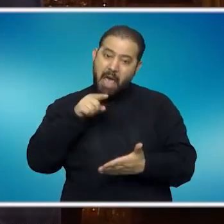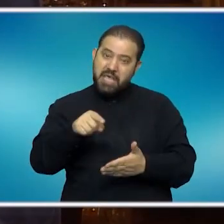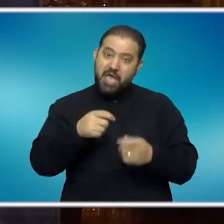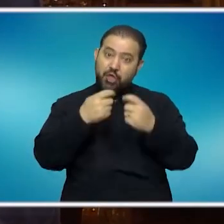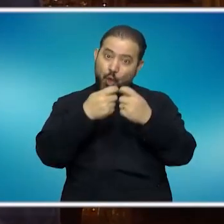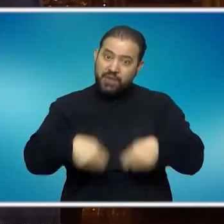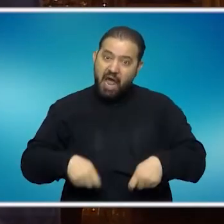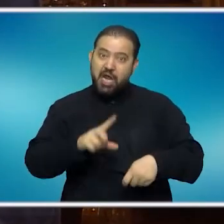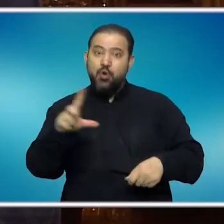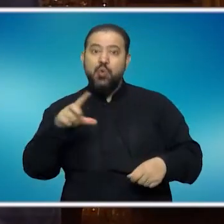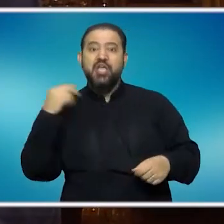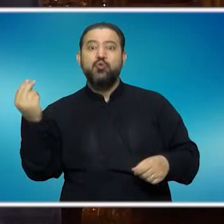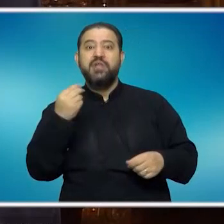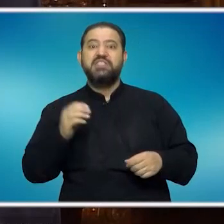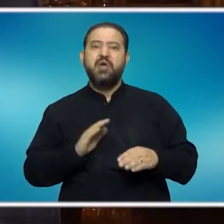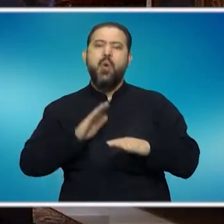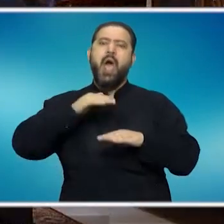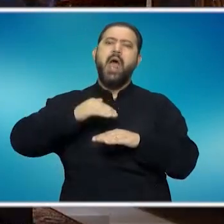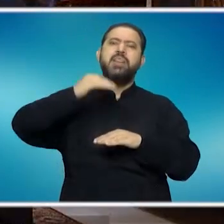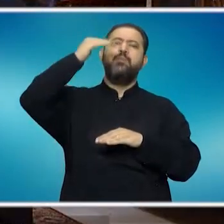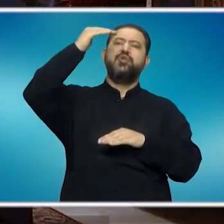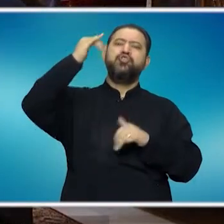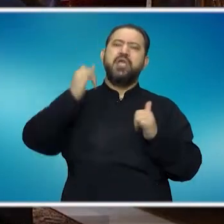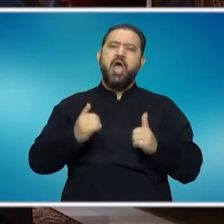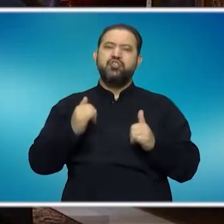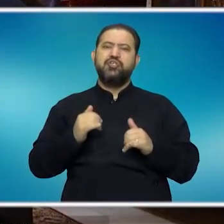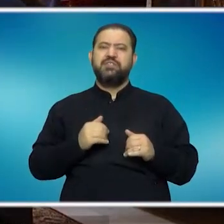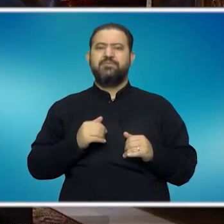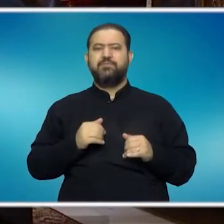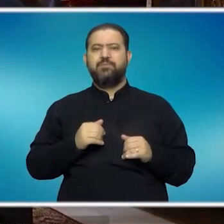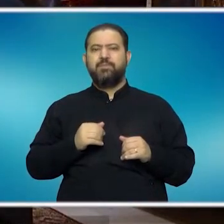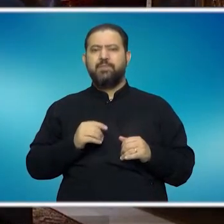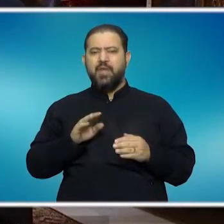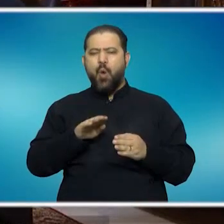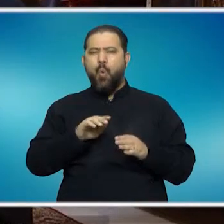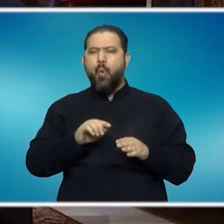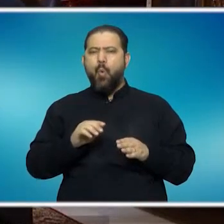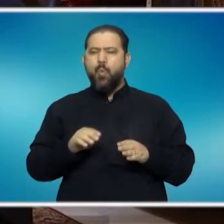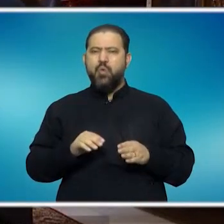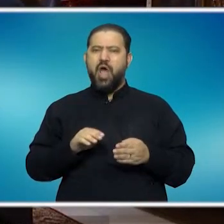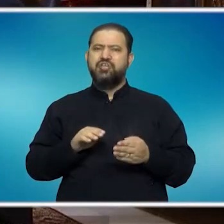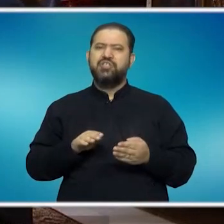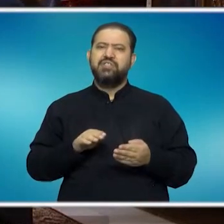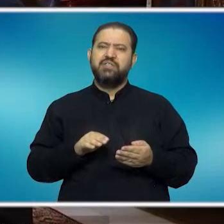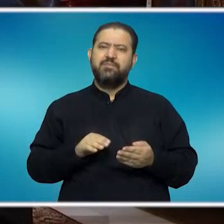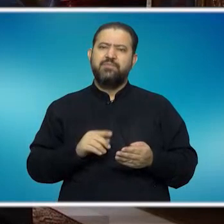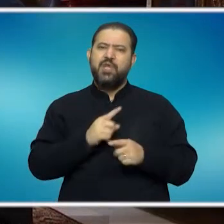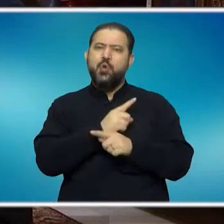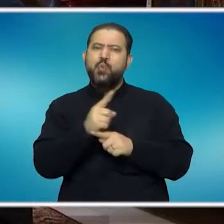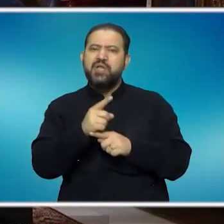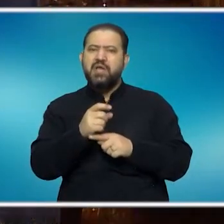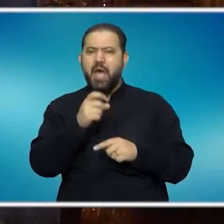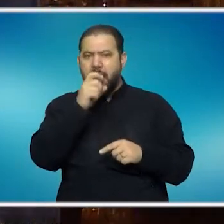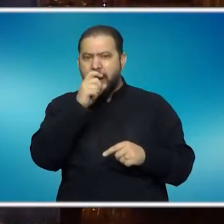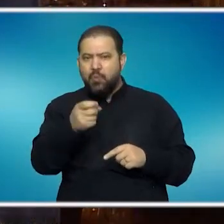închinarea ei totală lui Dumnezeu, a depășit aceste urmări ale răutății oamenilor